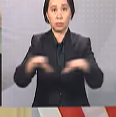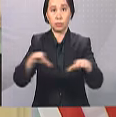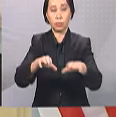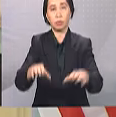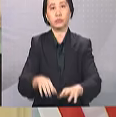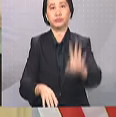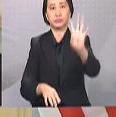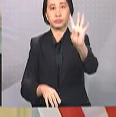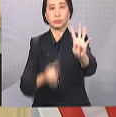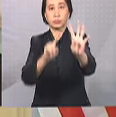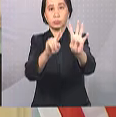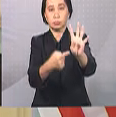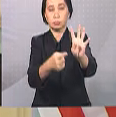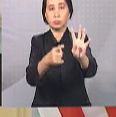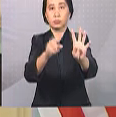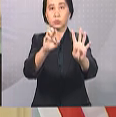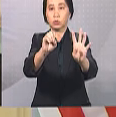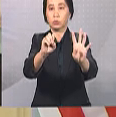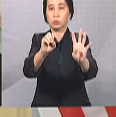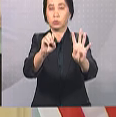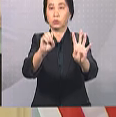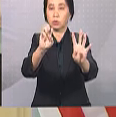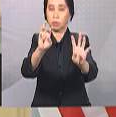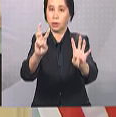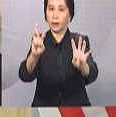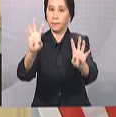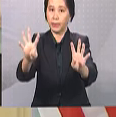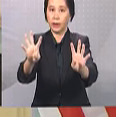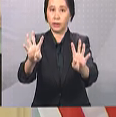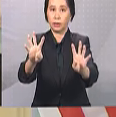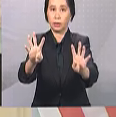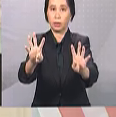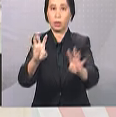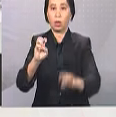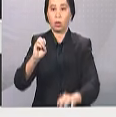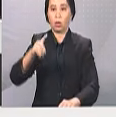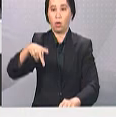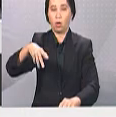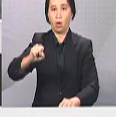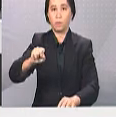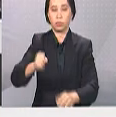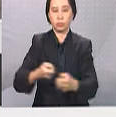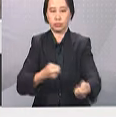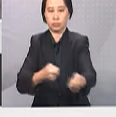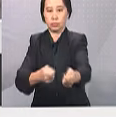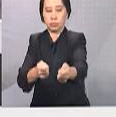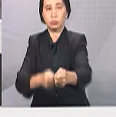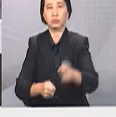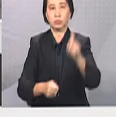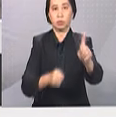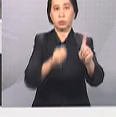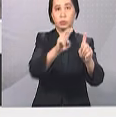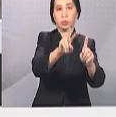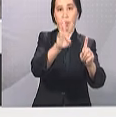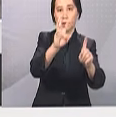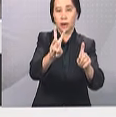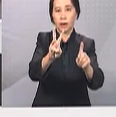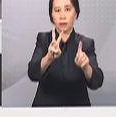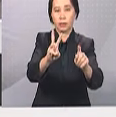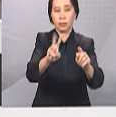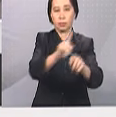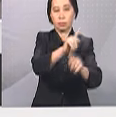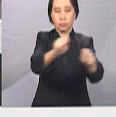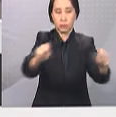sebanyak 4,064 operasi sanitasi di 126 zon termasuk